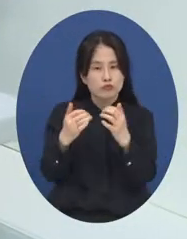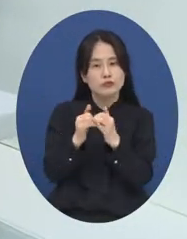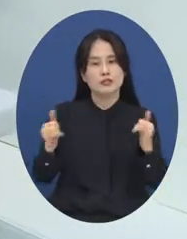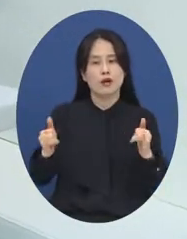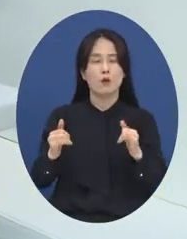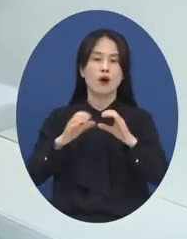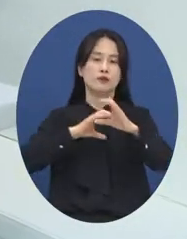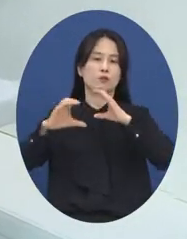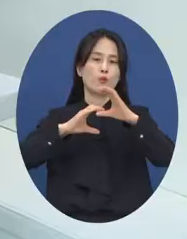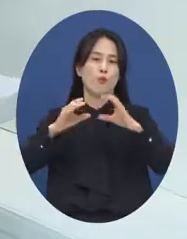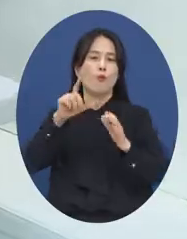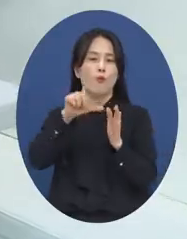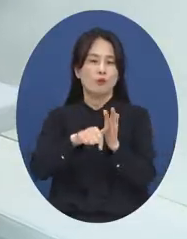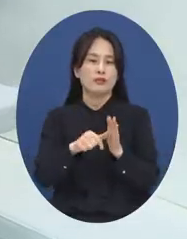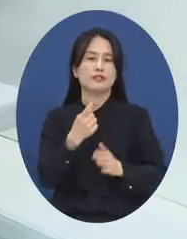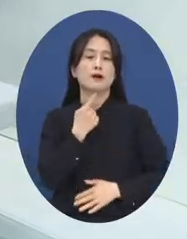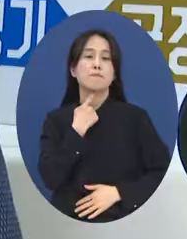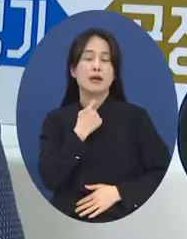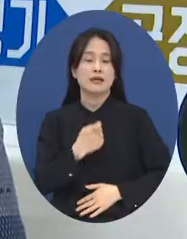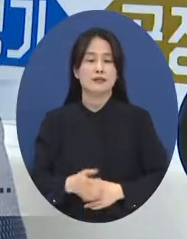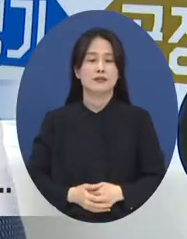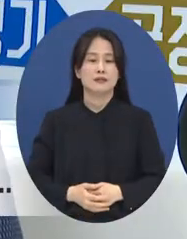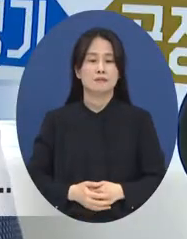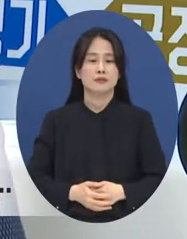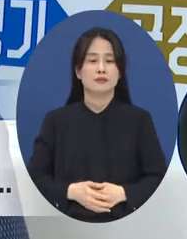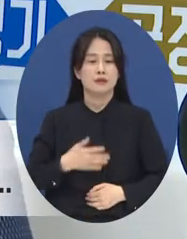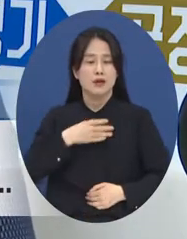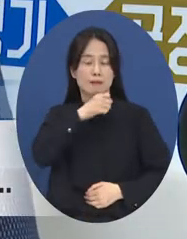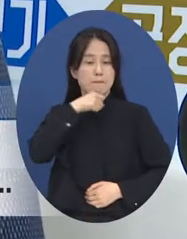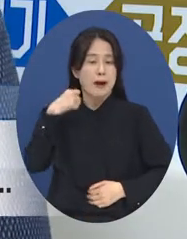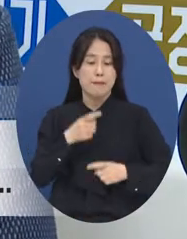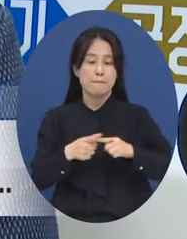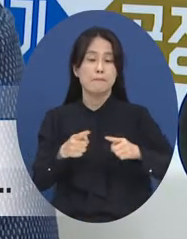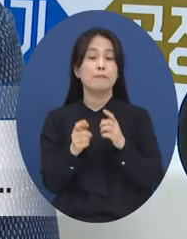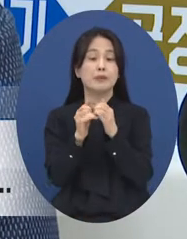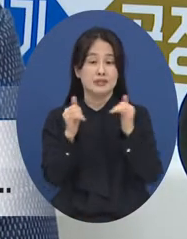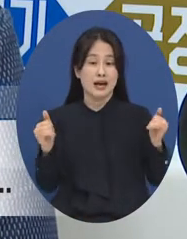실시간으로 소통하는 시간을 가졌습니다. 저는 이제 마칼럼니스트니까